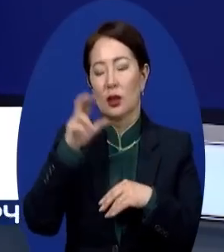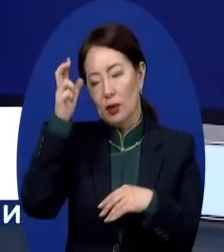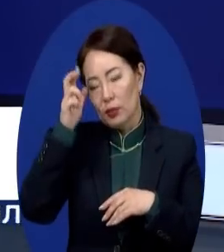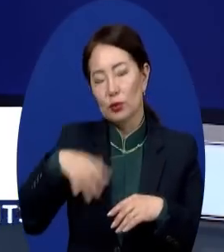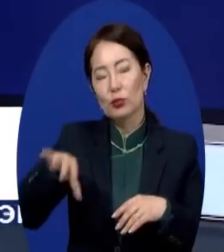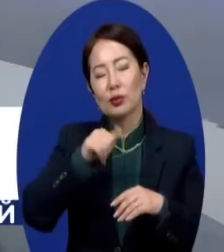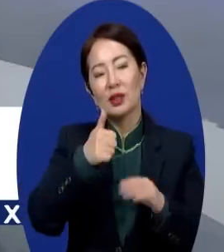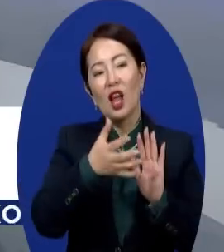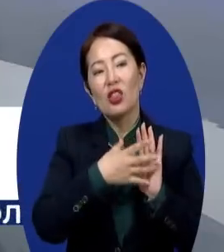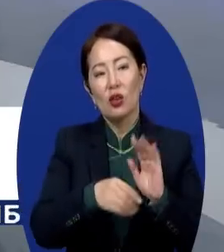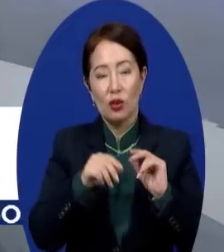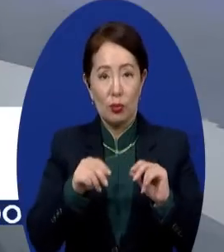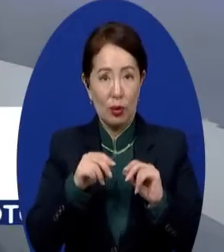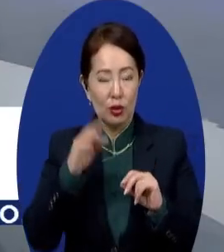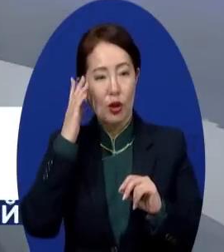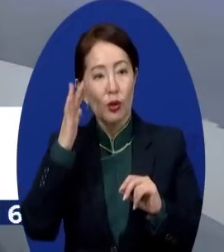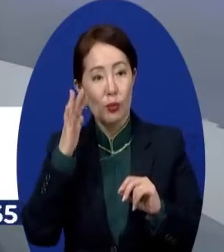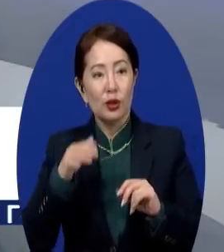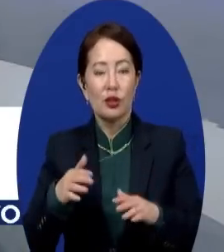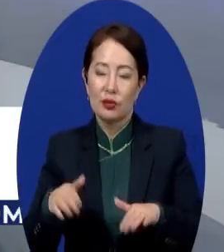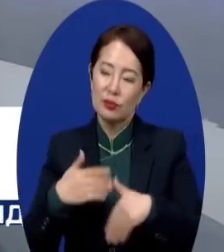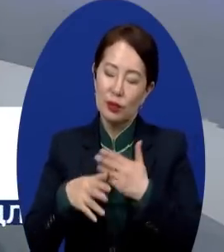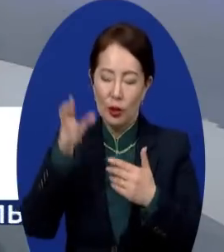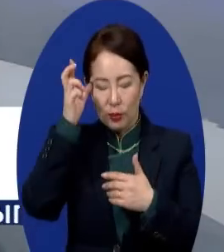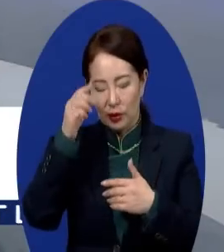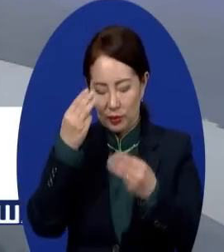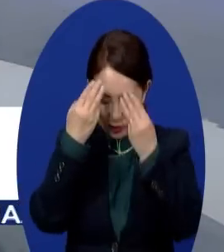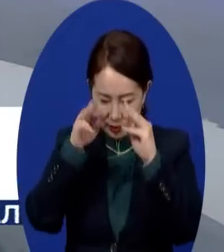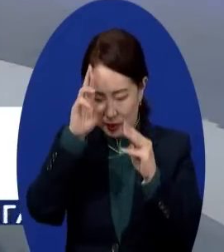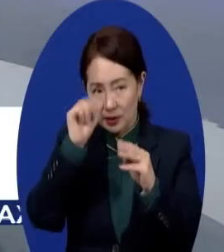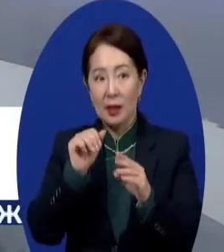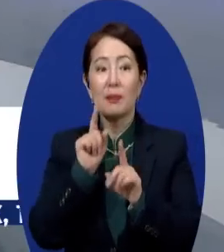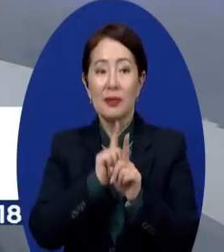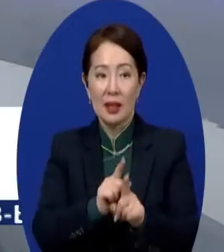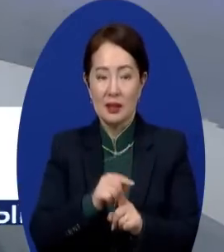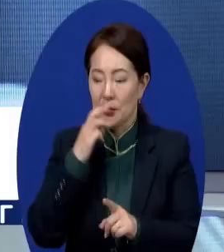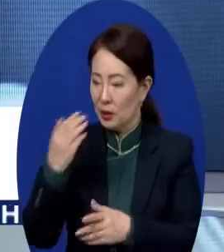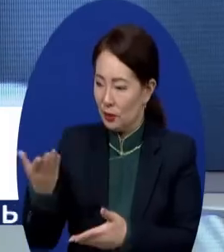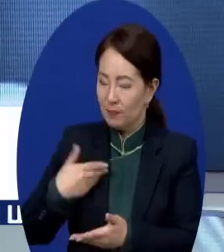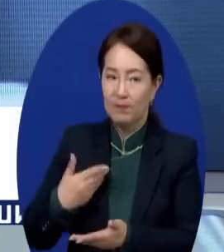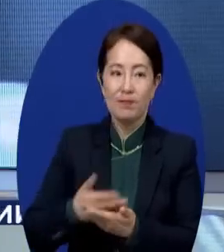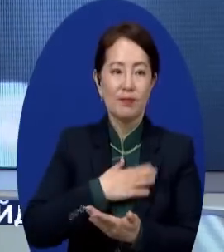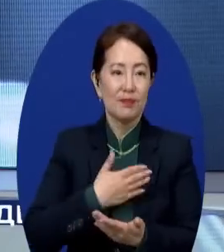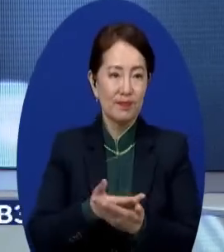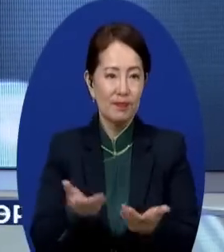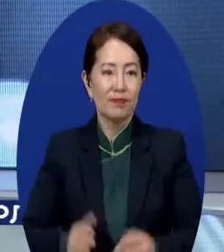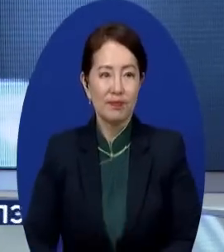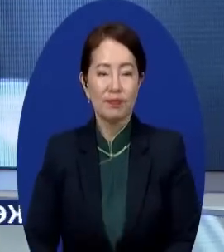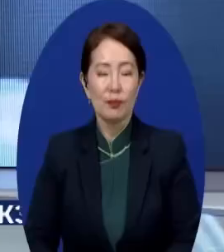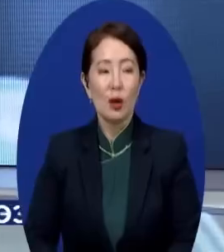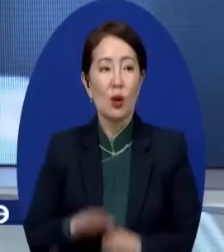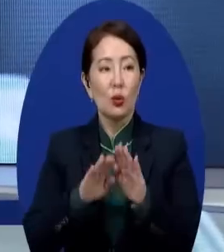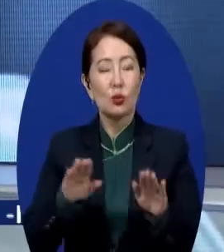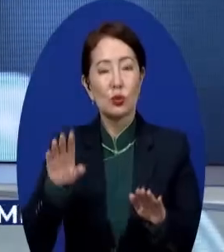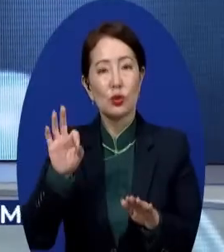систем цайнаар нөлөөлнө гэдэг бодлогыг бол боловсрал шинжилгээ хааны яамнаас баримталж байгаа юм. За мэдээлэл өгсөнд баярлалаа. Баярлалаа. Хүүхдийн хор